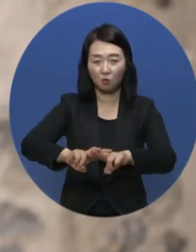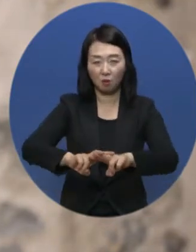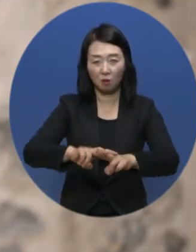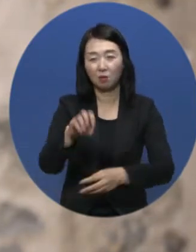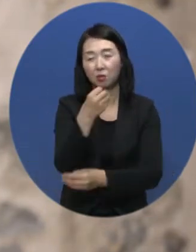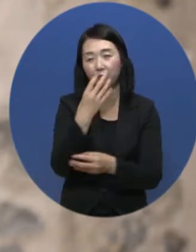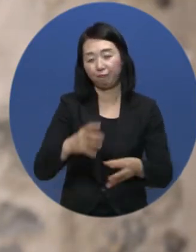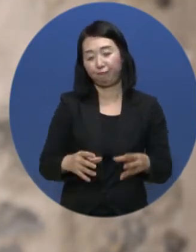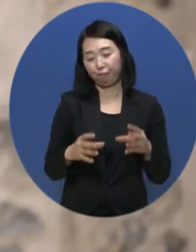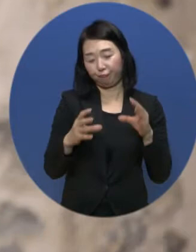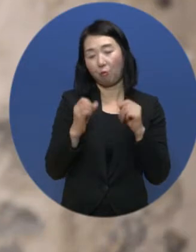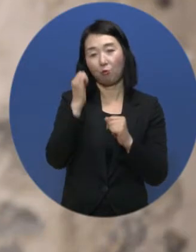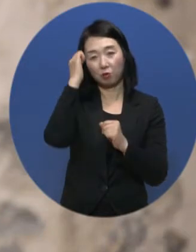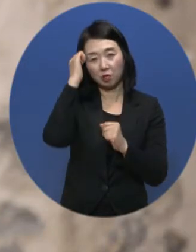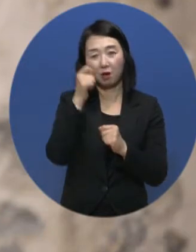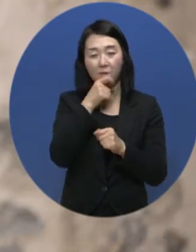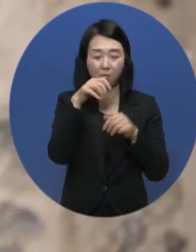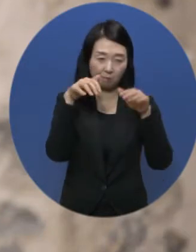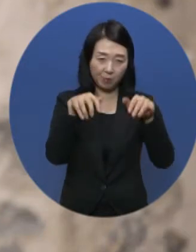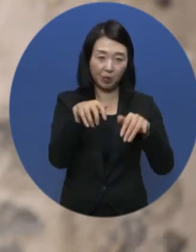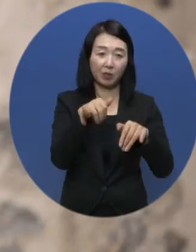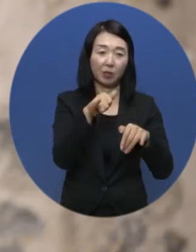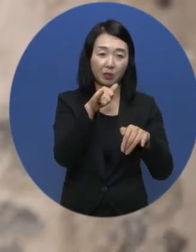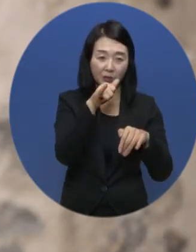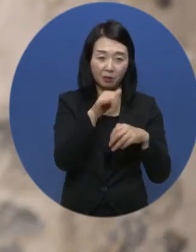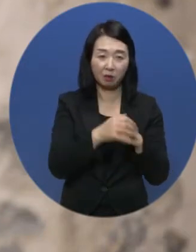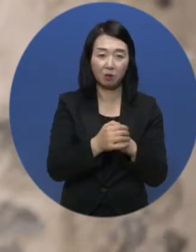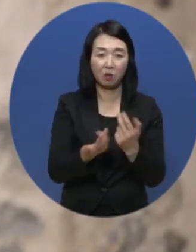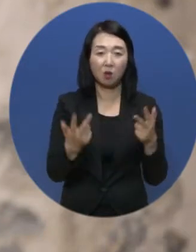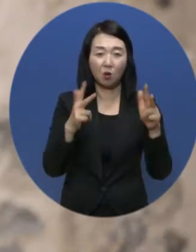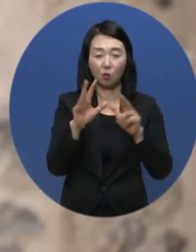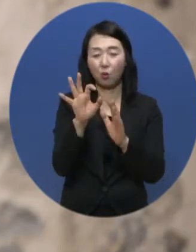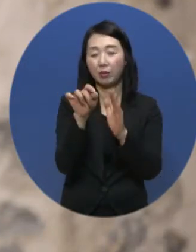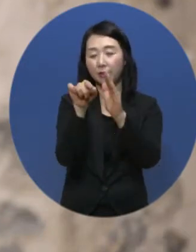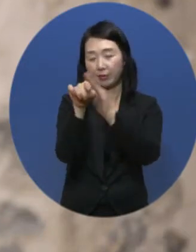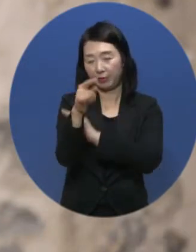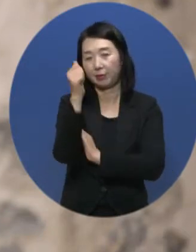비가 오면 공원 화장실에 들어가서 잠을 잤습니다.